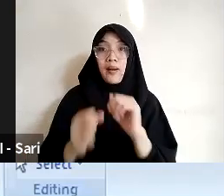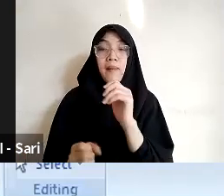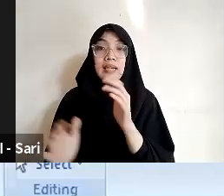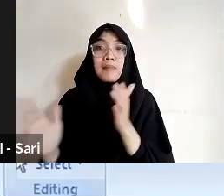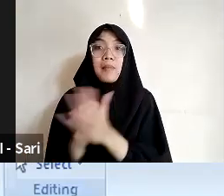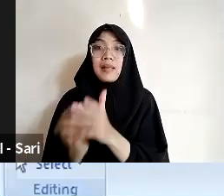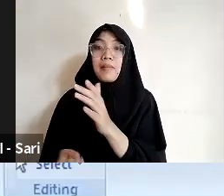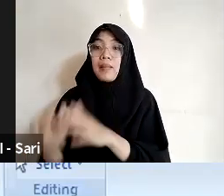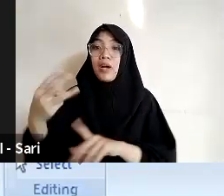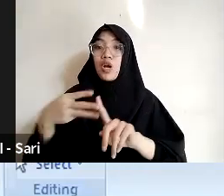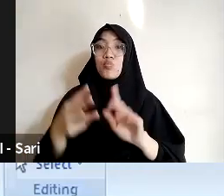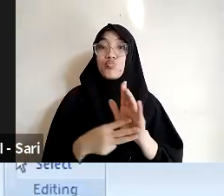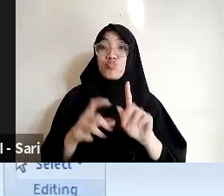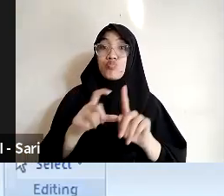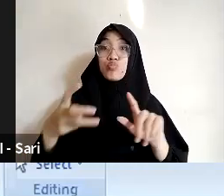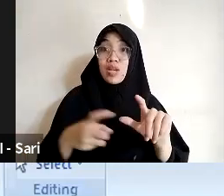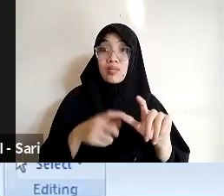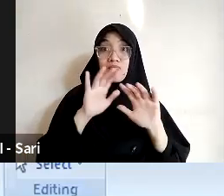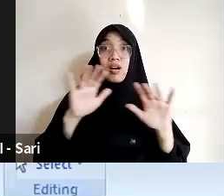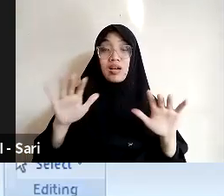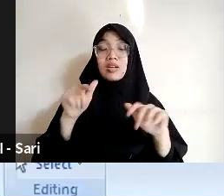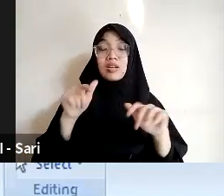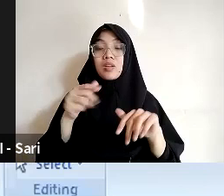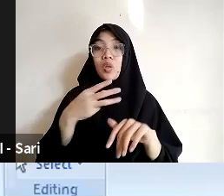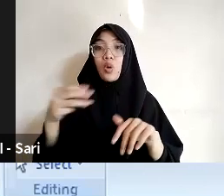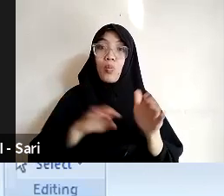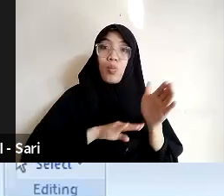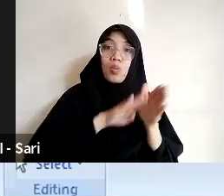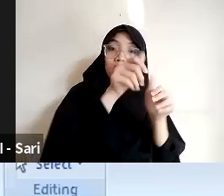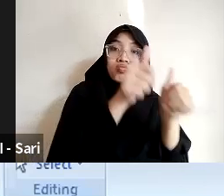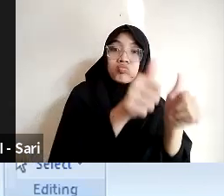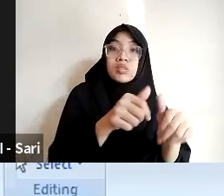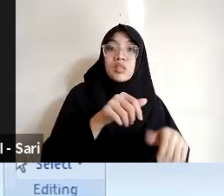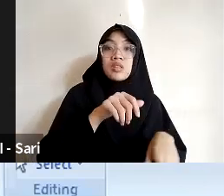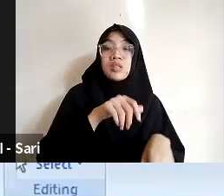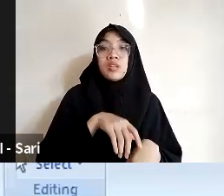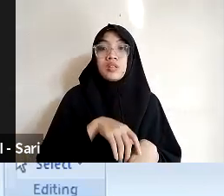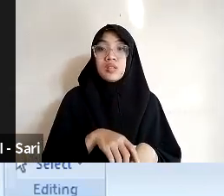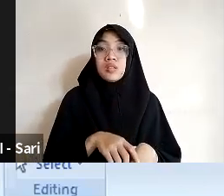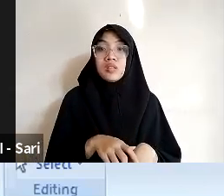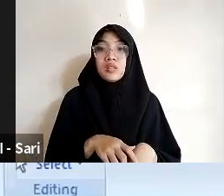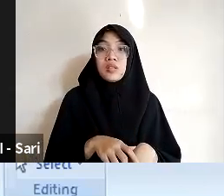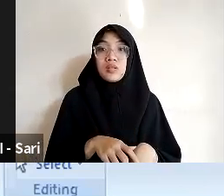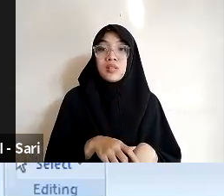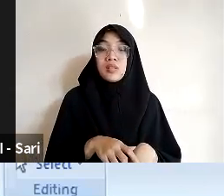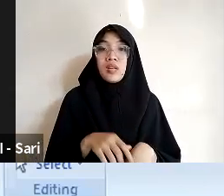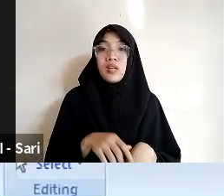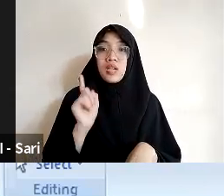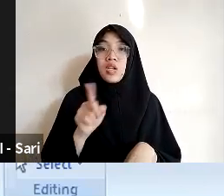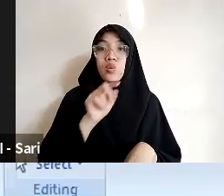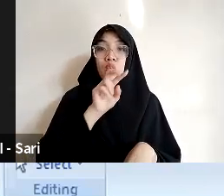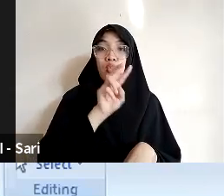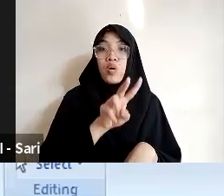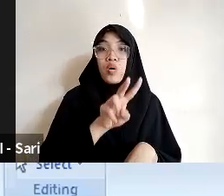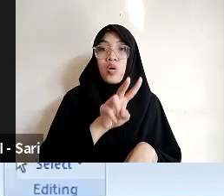ekonomi, ada sekian banyak BUMDES yang maju, 74.000 desa ya, ada 29